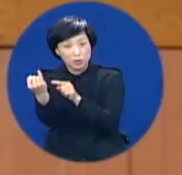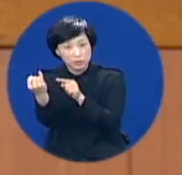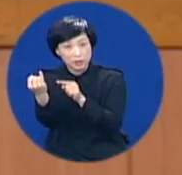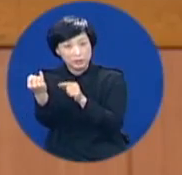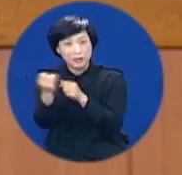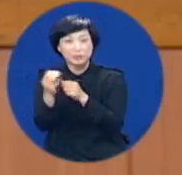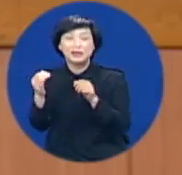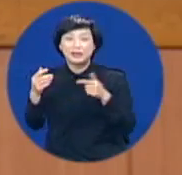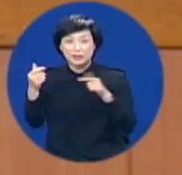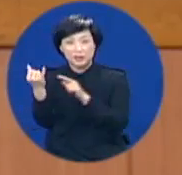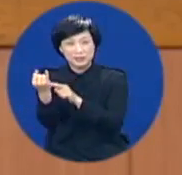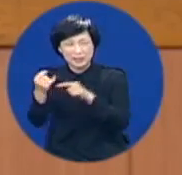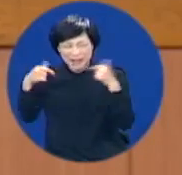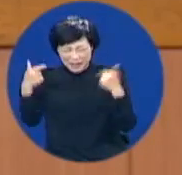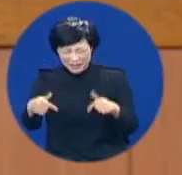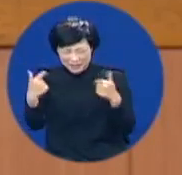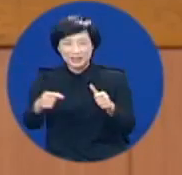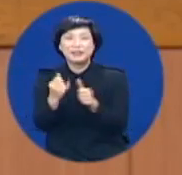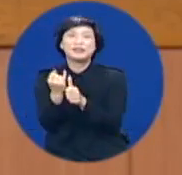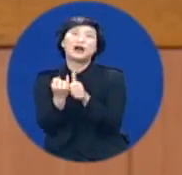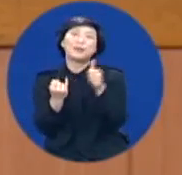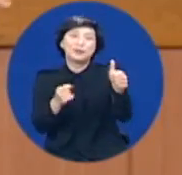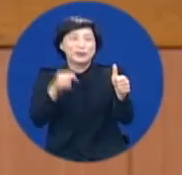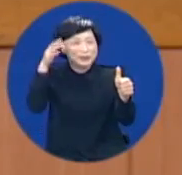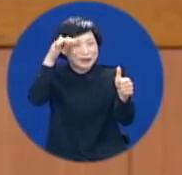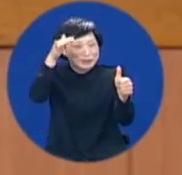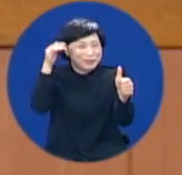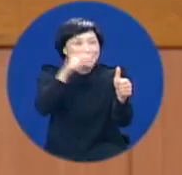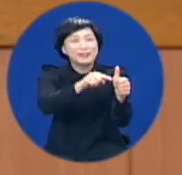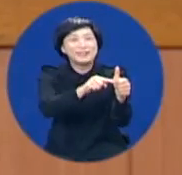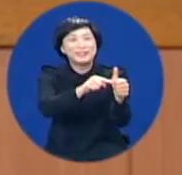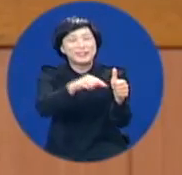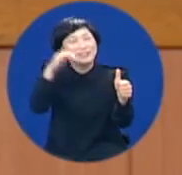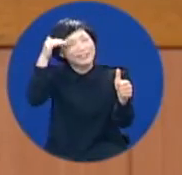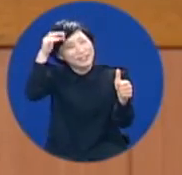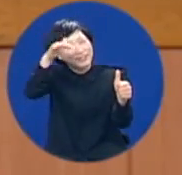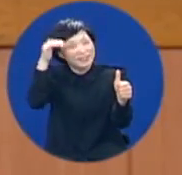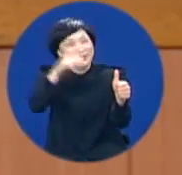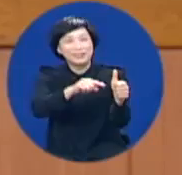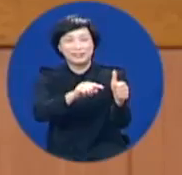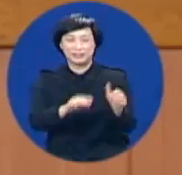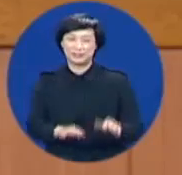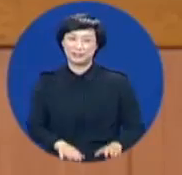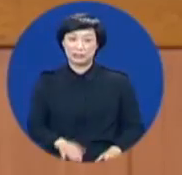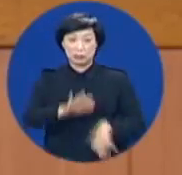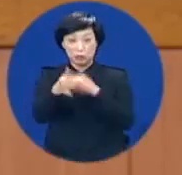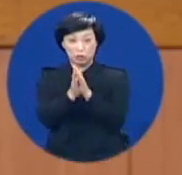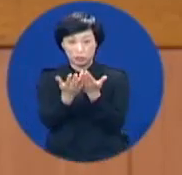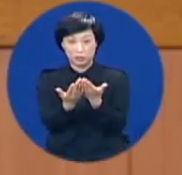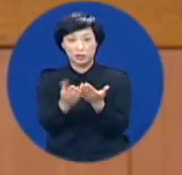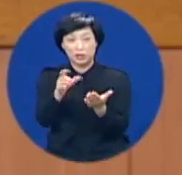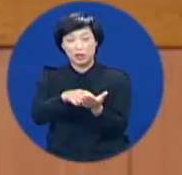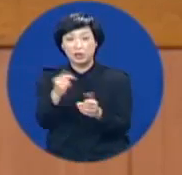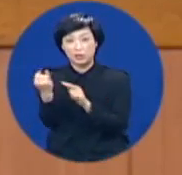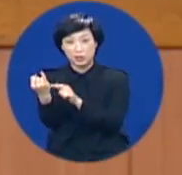때문에 항상 남편을 그리워하고 남편을 사모하고, 그래서 성경에 여자는